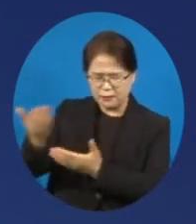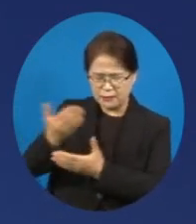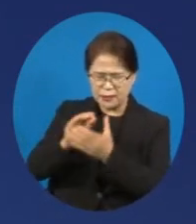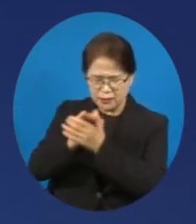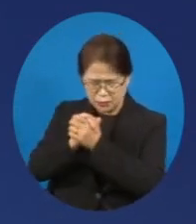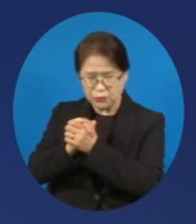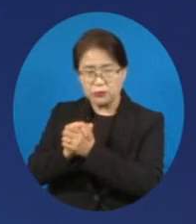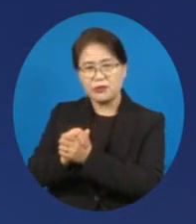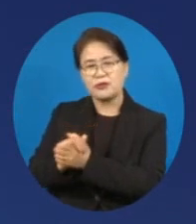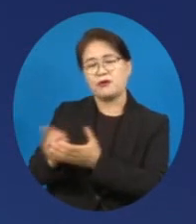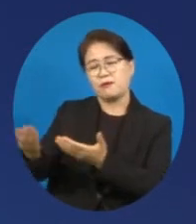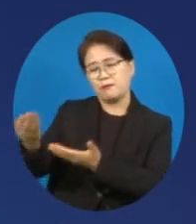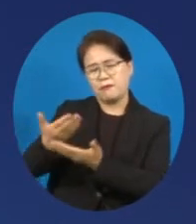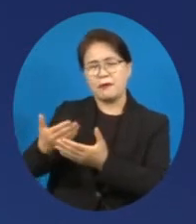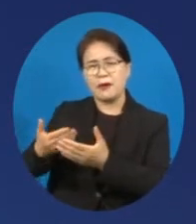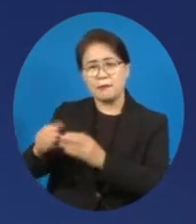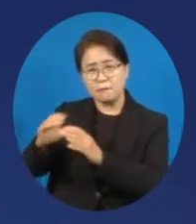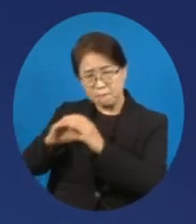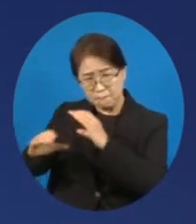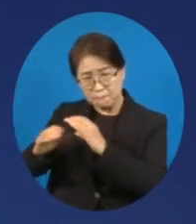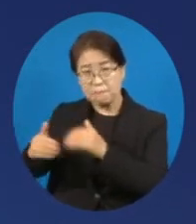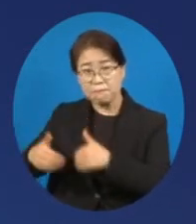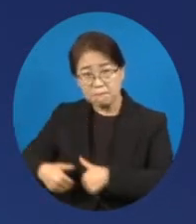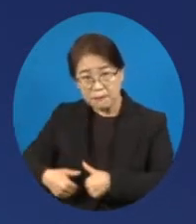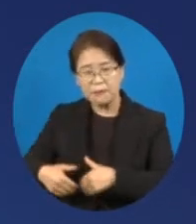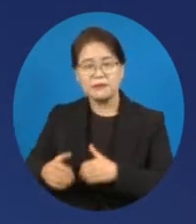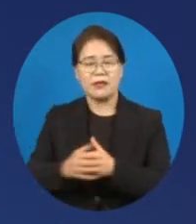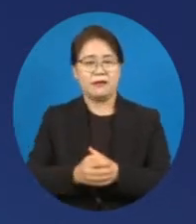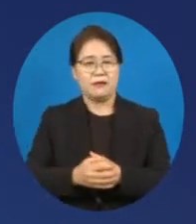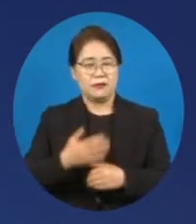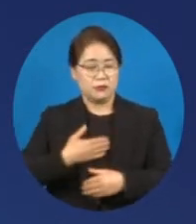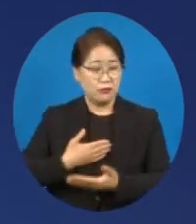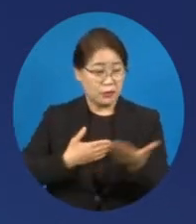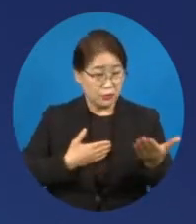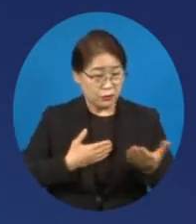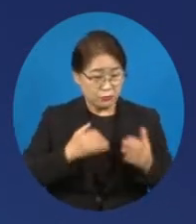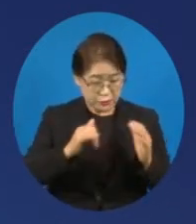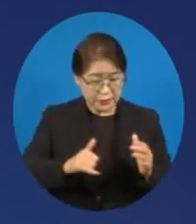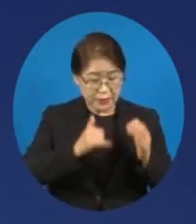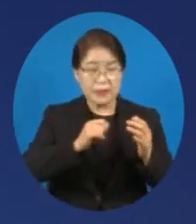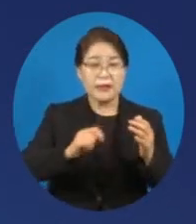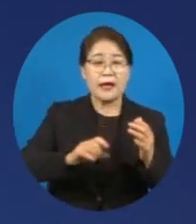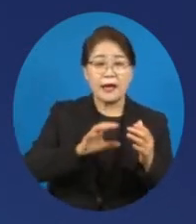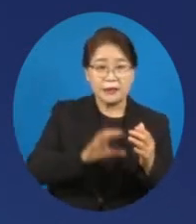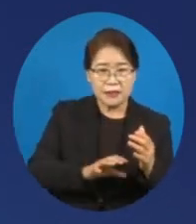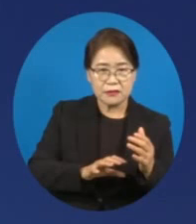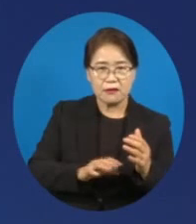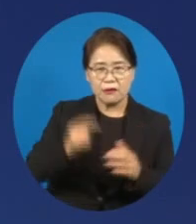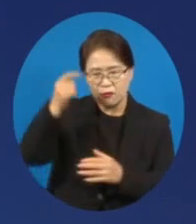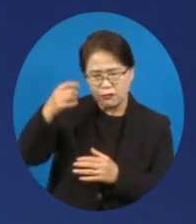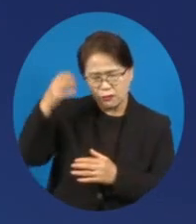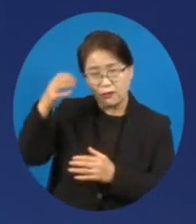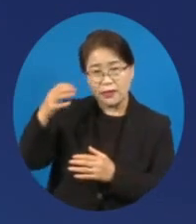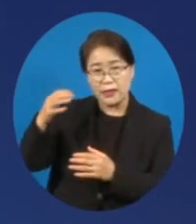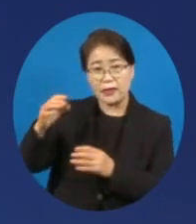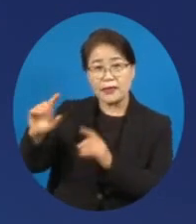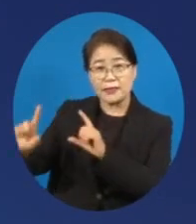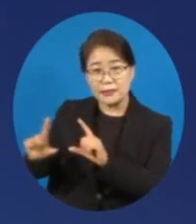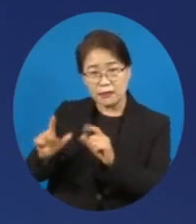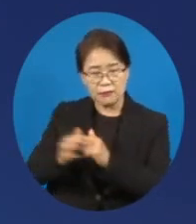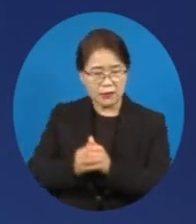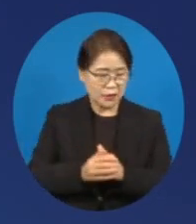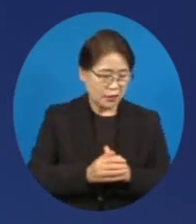살아야 합니다 그러니까 저와 여러분은요이 세상 속에서 영의 세계와